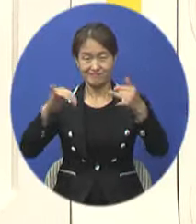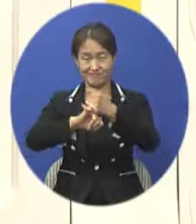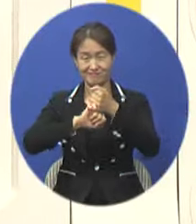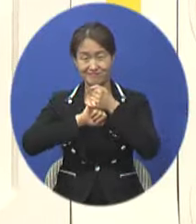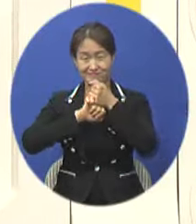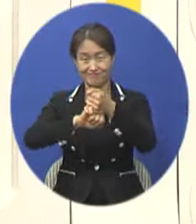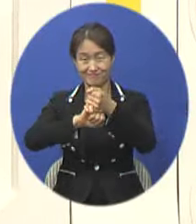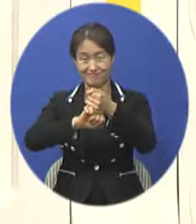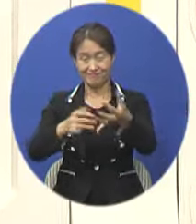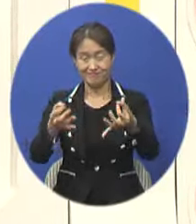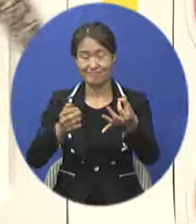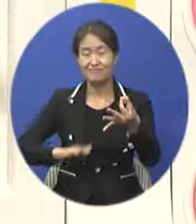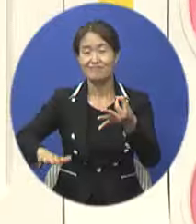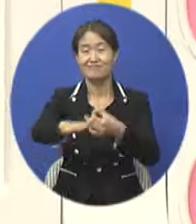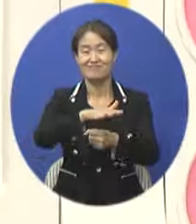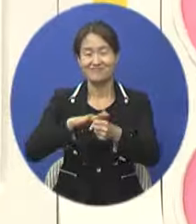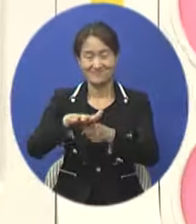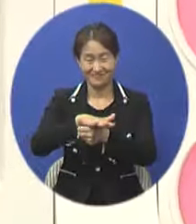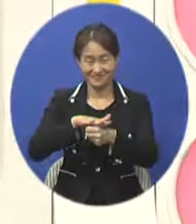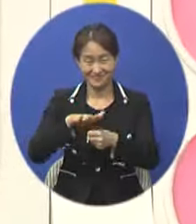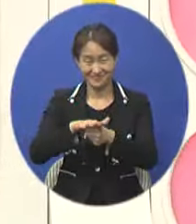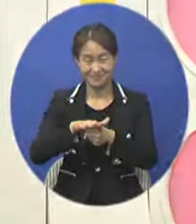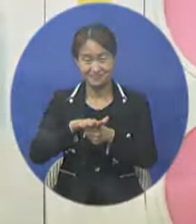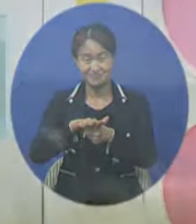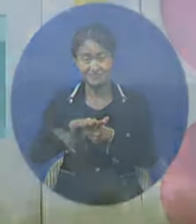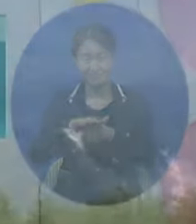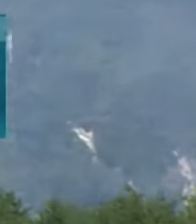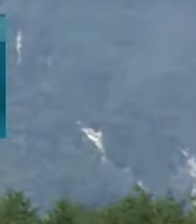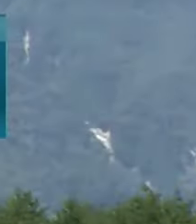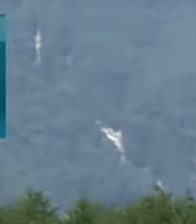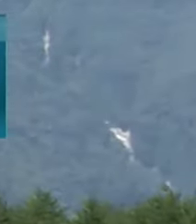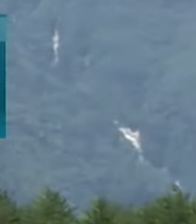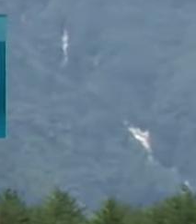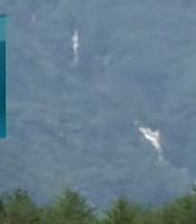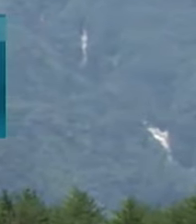열어가겠습니다. 시청자 여러분 사랑합니다.